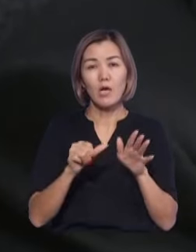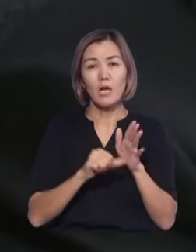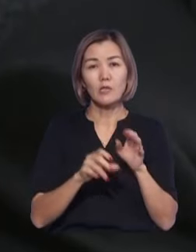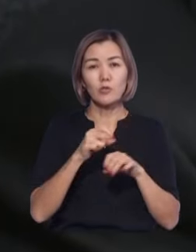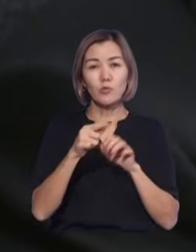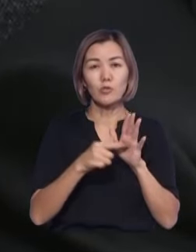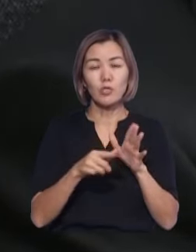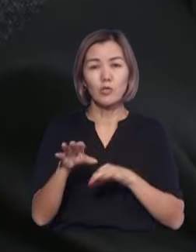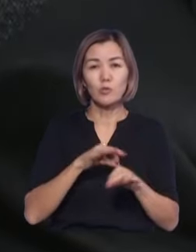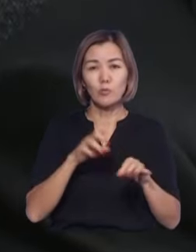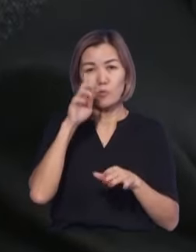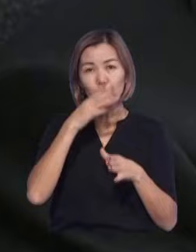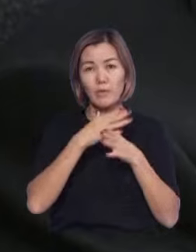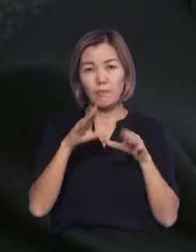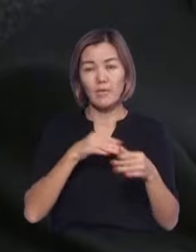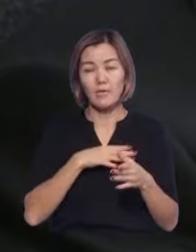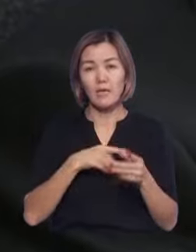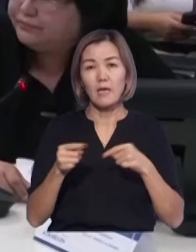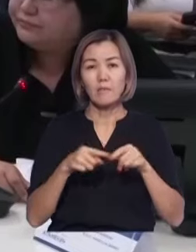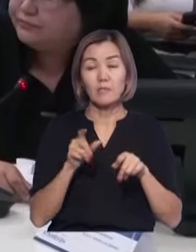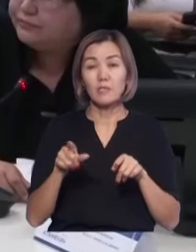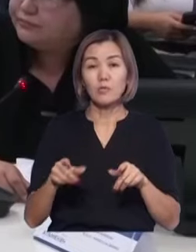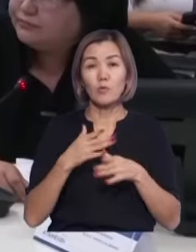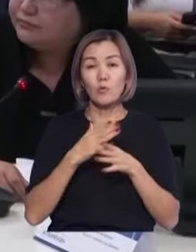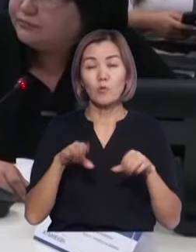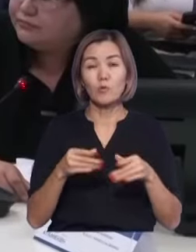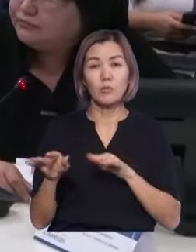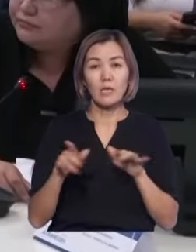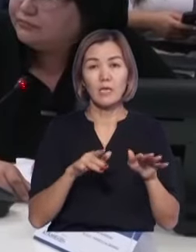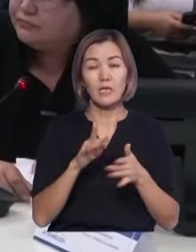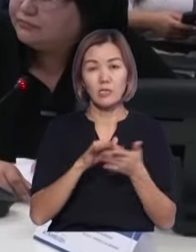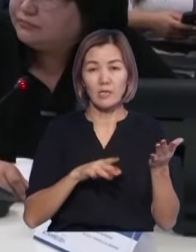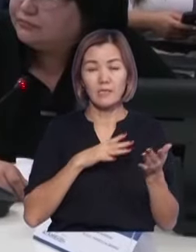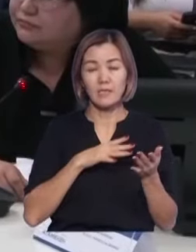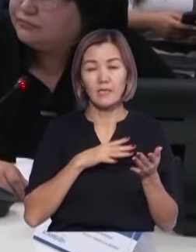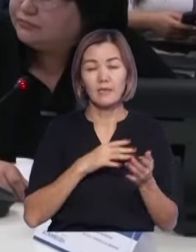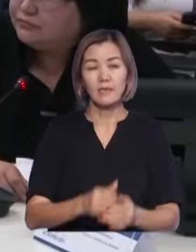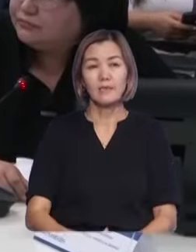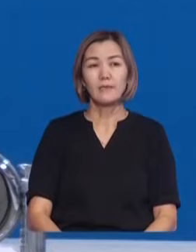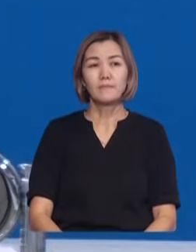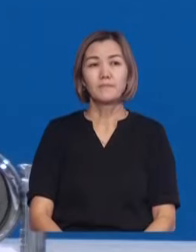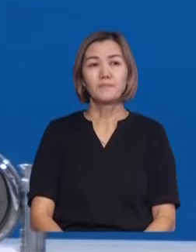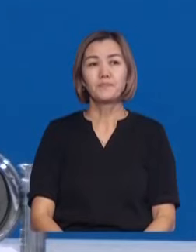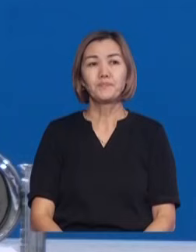617 жоба субсидияланған. Десе де бизнес өкілдеріне қол ұшын созу шаралары мұнымен тоқтамайтын көрінеді.